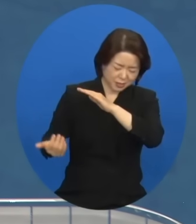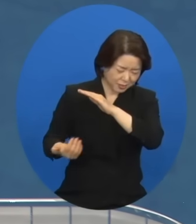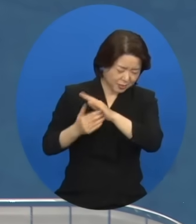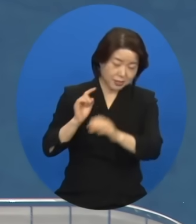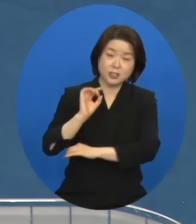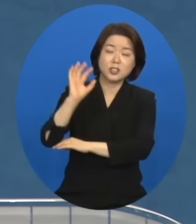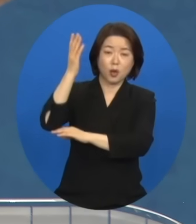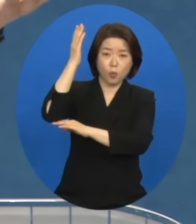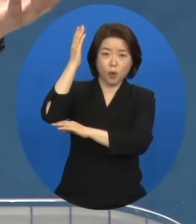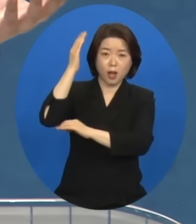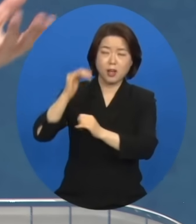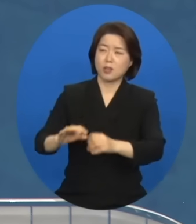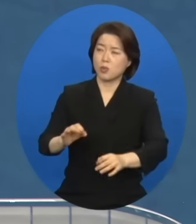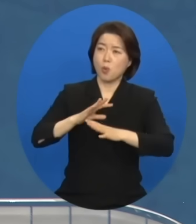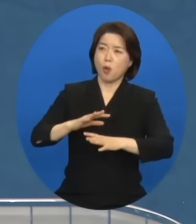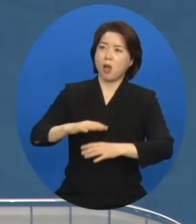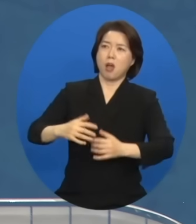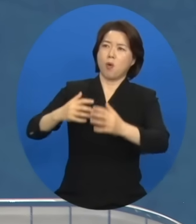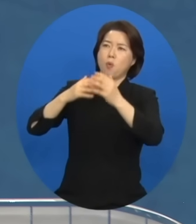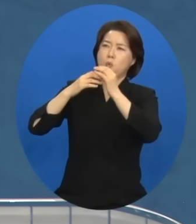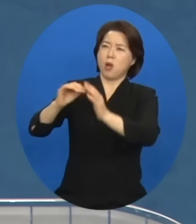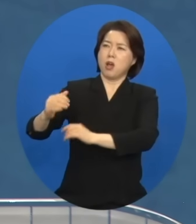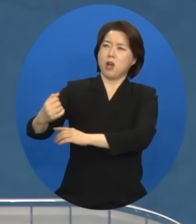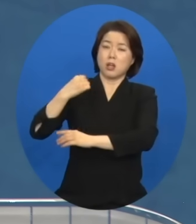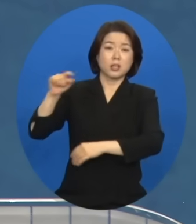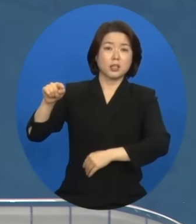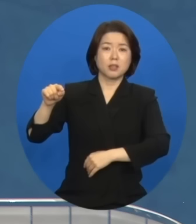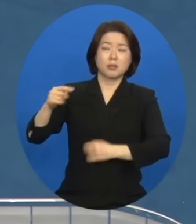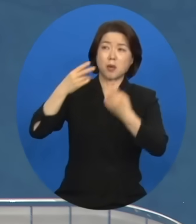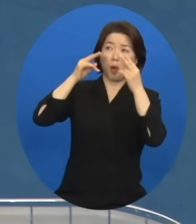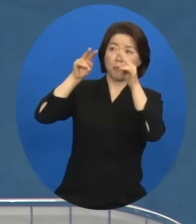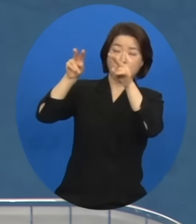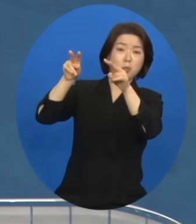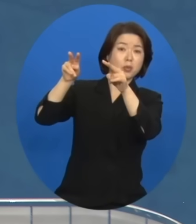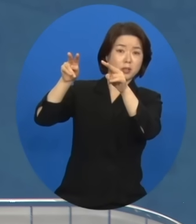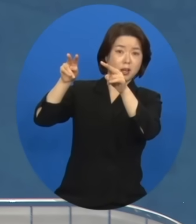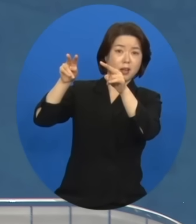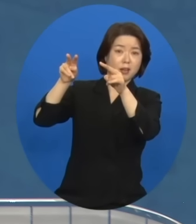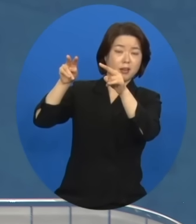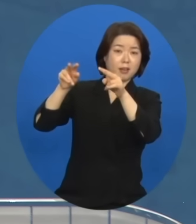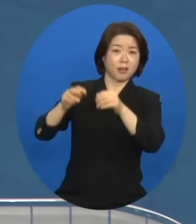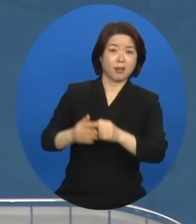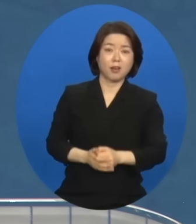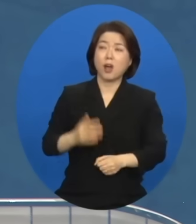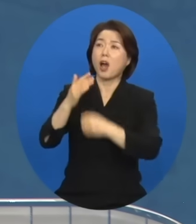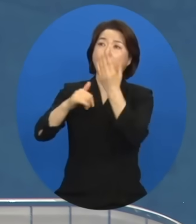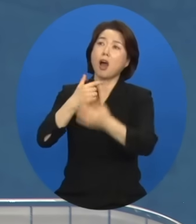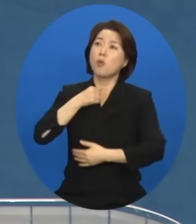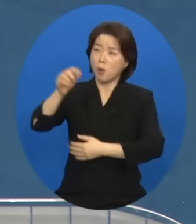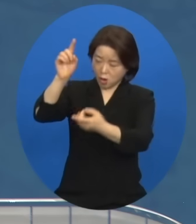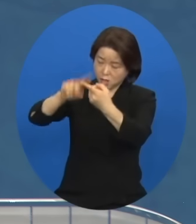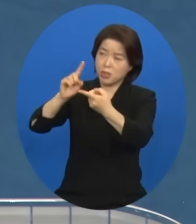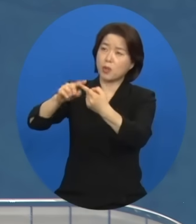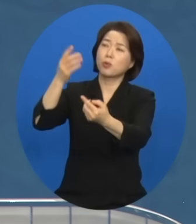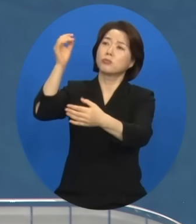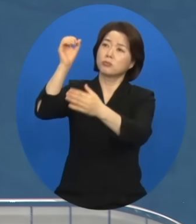그 놀라우신 위엄과 능력을 바라보니까 하나님 원하는 대로